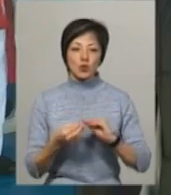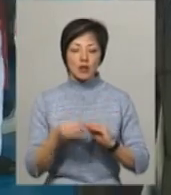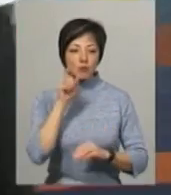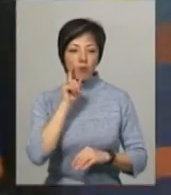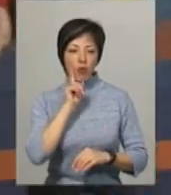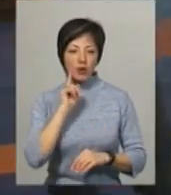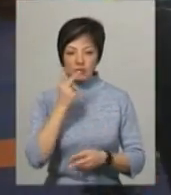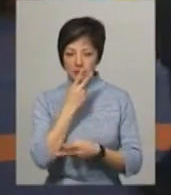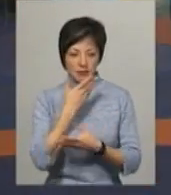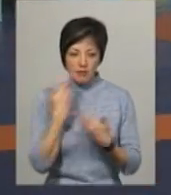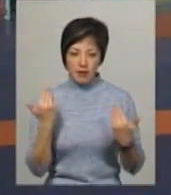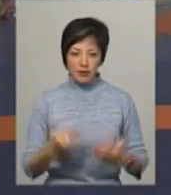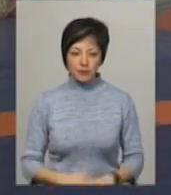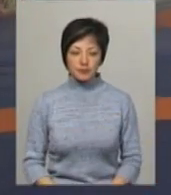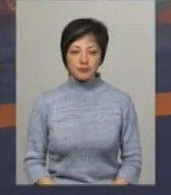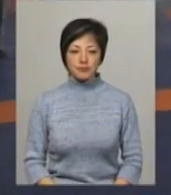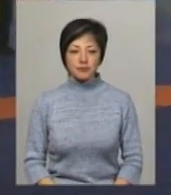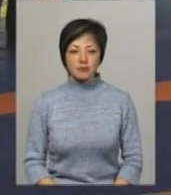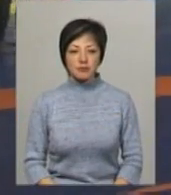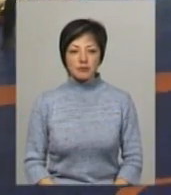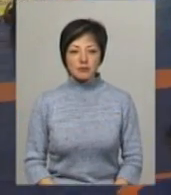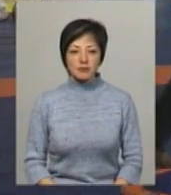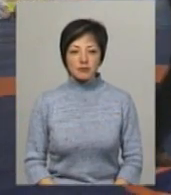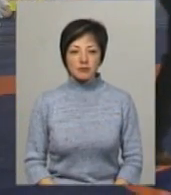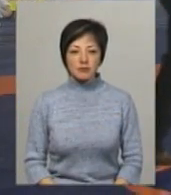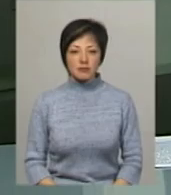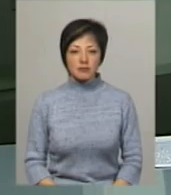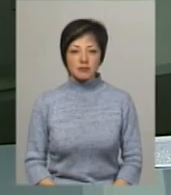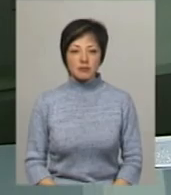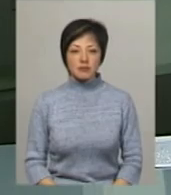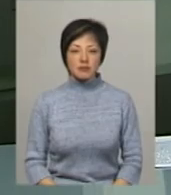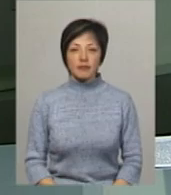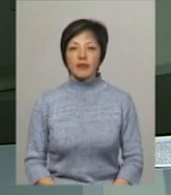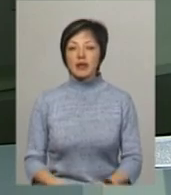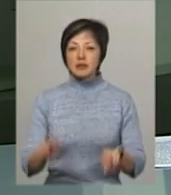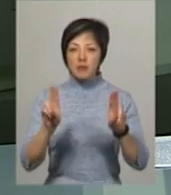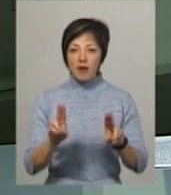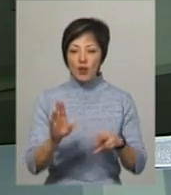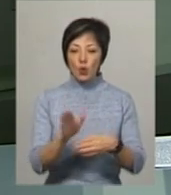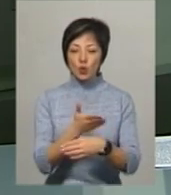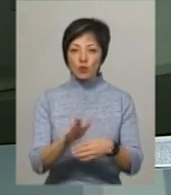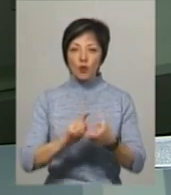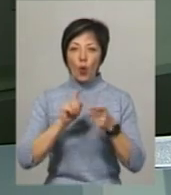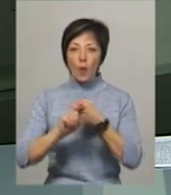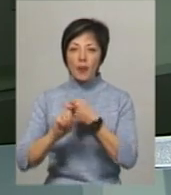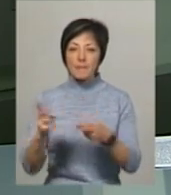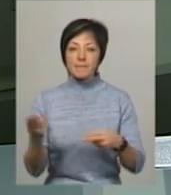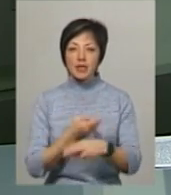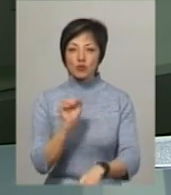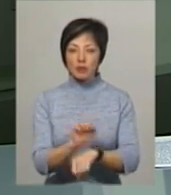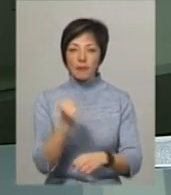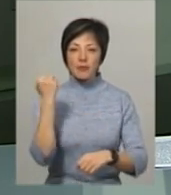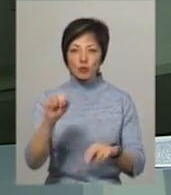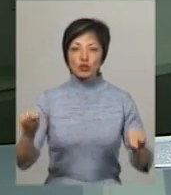поки не маємо. Тетяна Ворожцова, Віктор Кривий, новини Поділля, Центр. За правилами дозованого контакту, без зупинки,